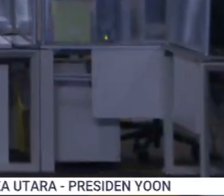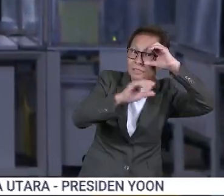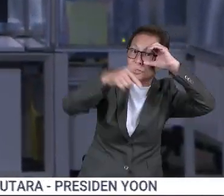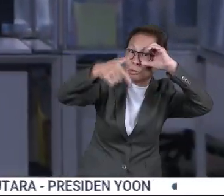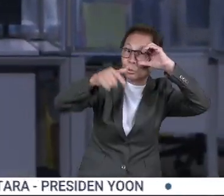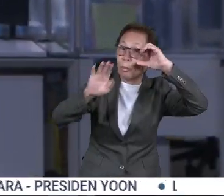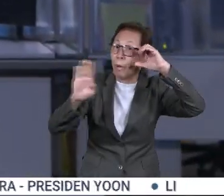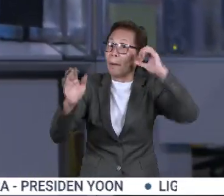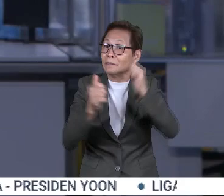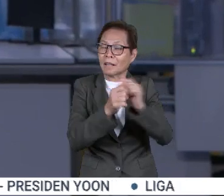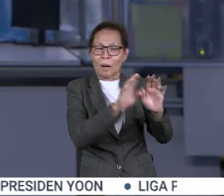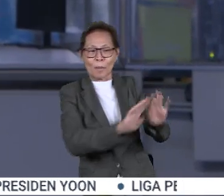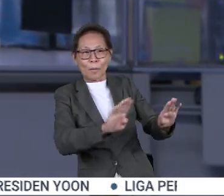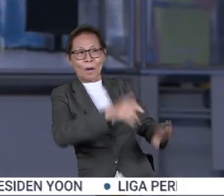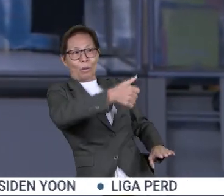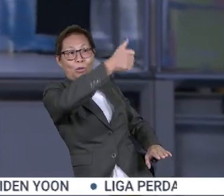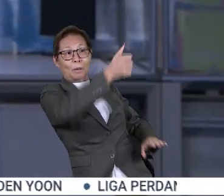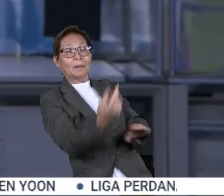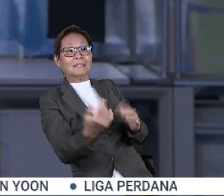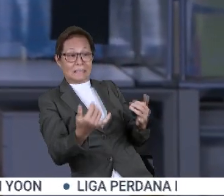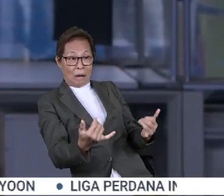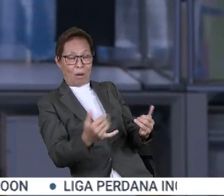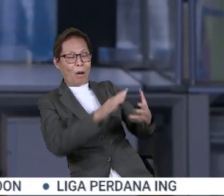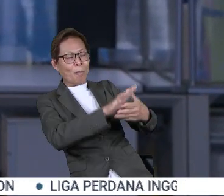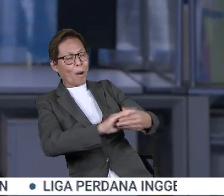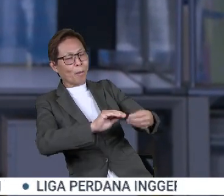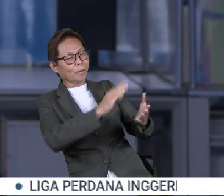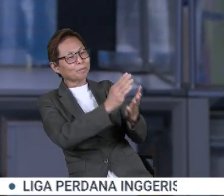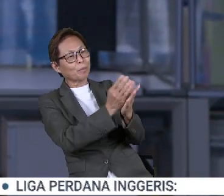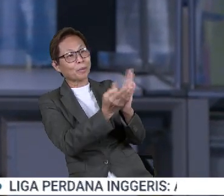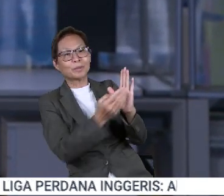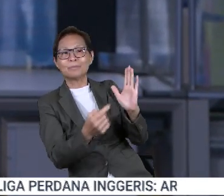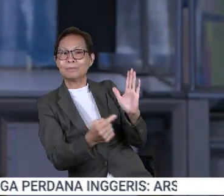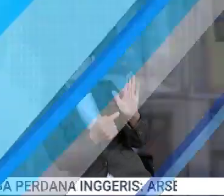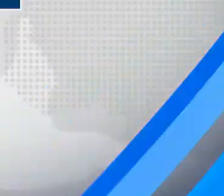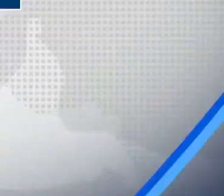rangkuman berita-berita Utama hari ini perinciannya dalam segmen